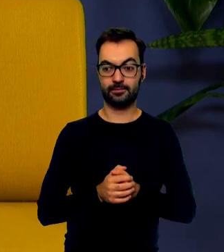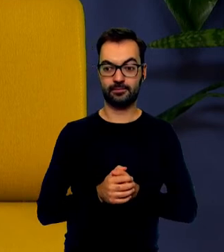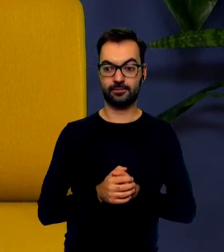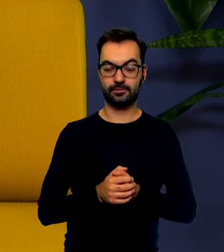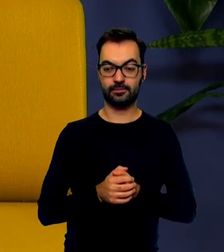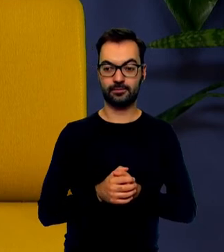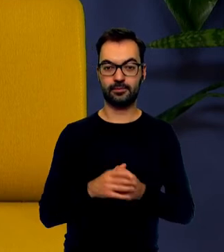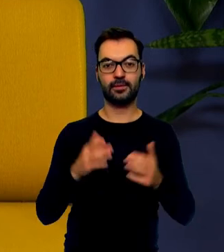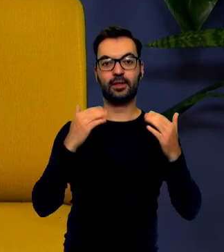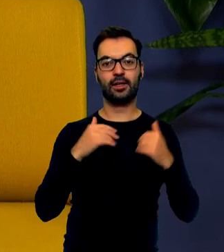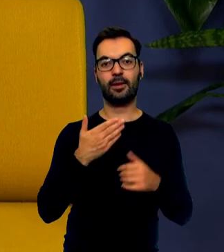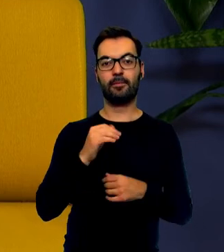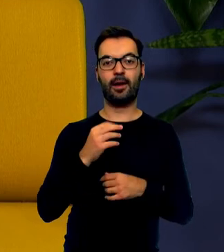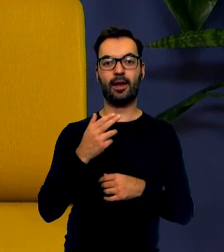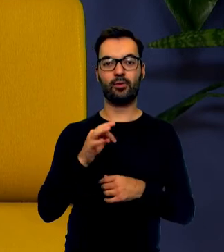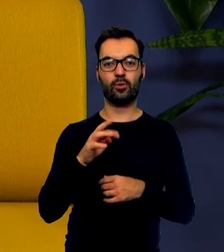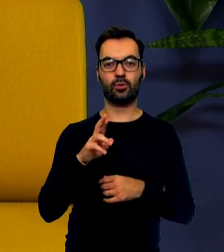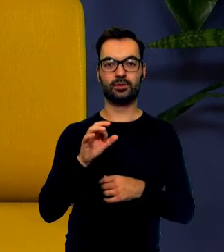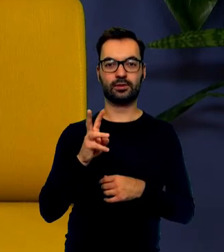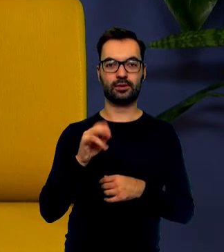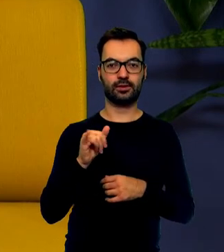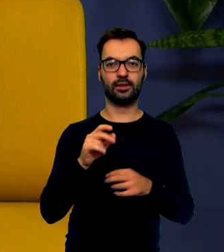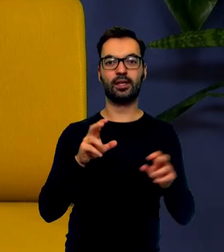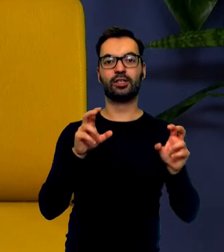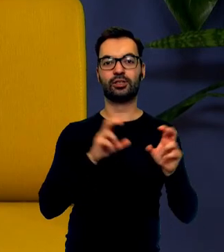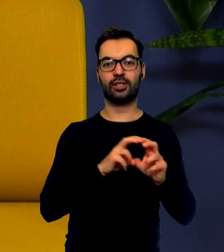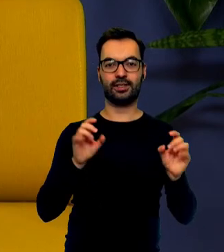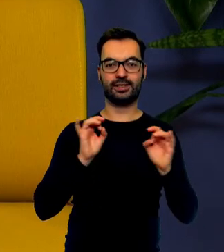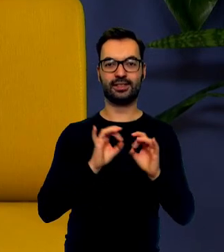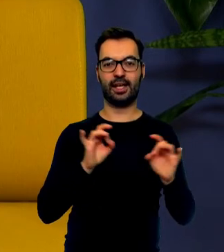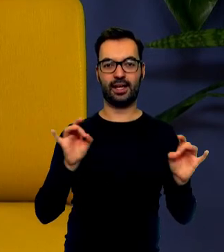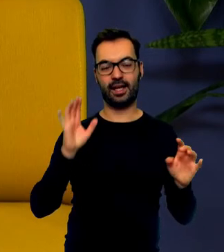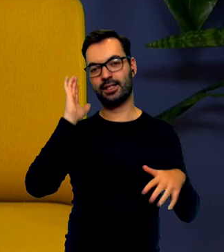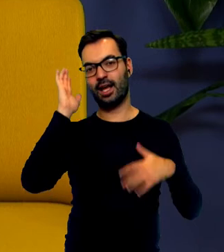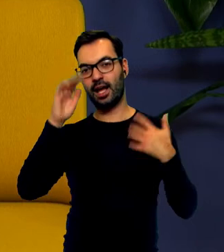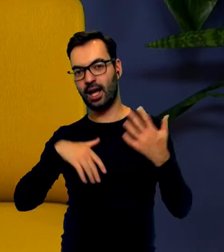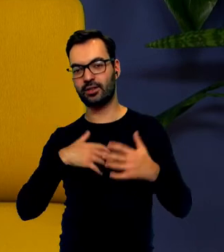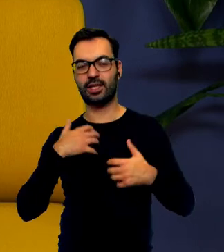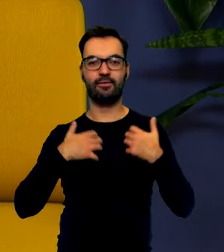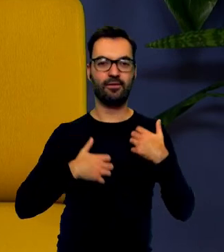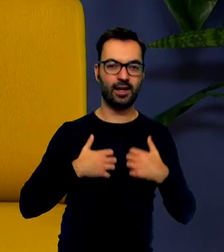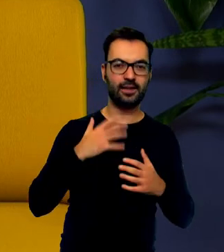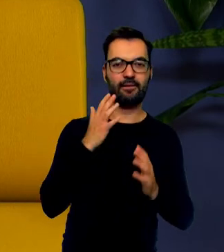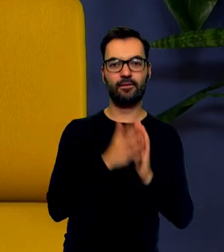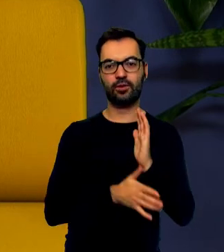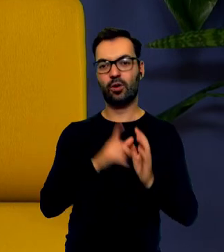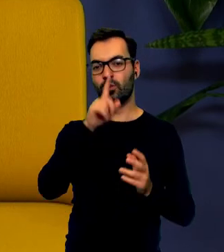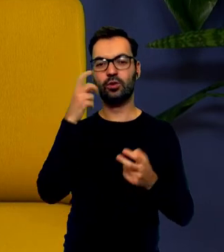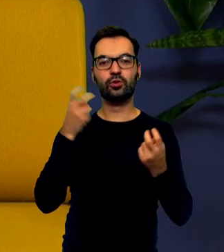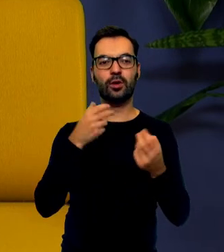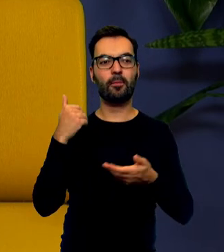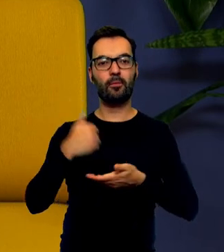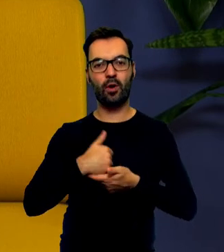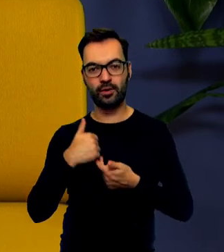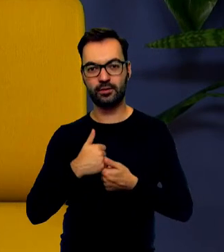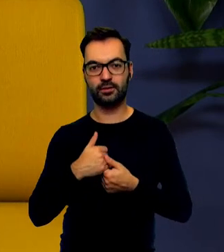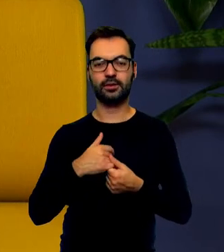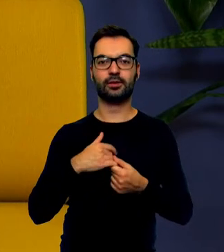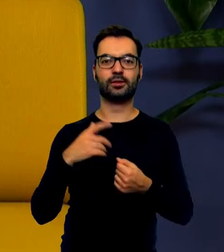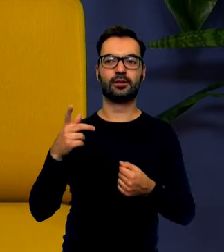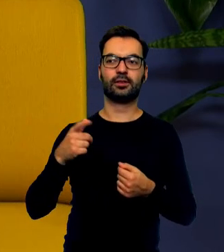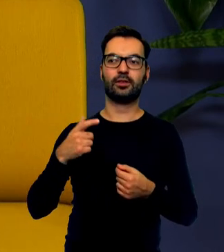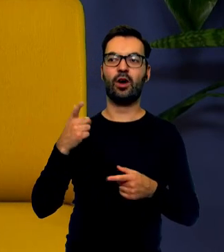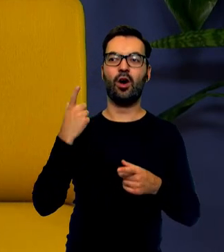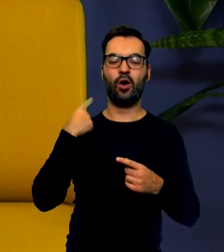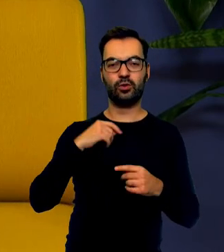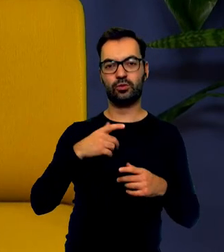też Mariana Turskiego, który napisał: w czasach zarazy, chaosu, wojennej agresji ludzie poszukują porady i opieki u autokratów, u